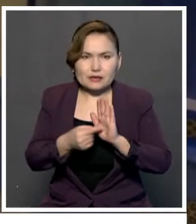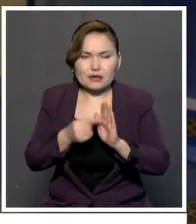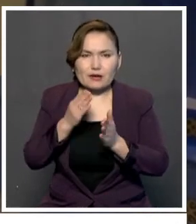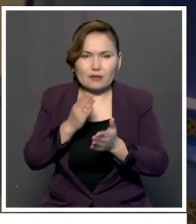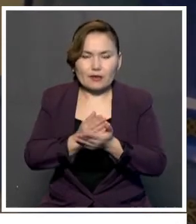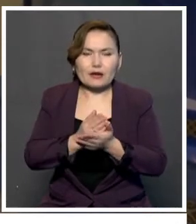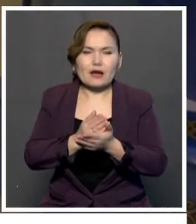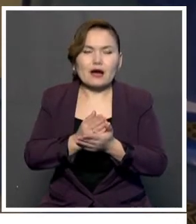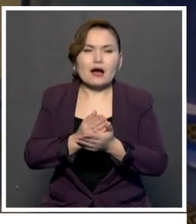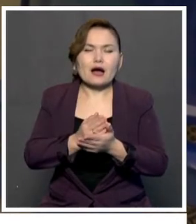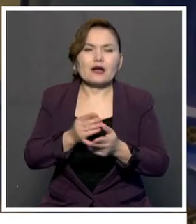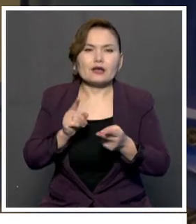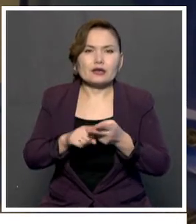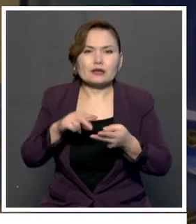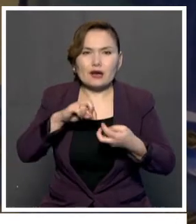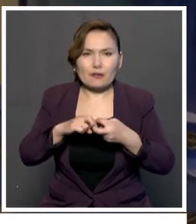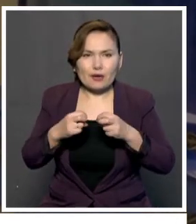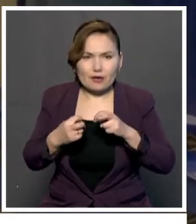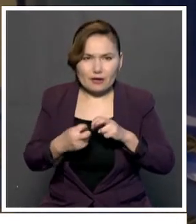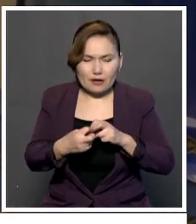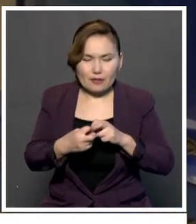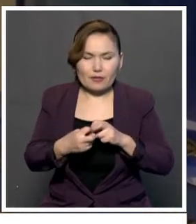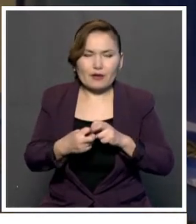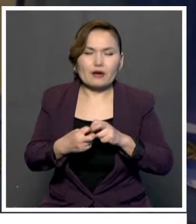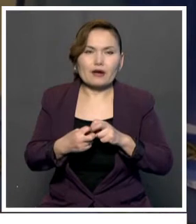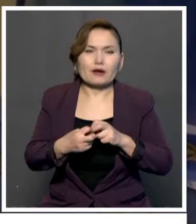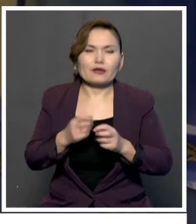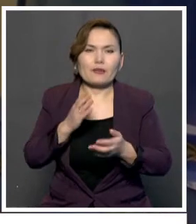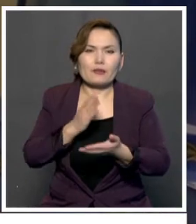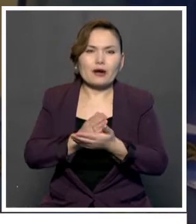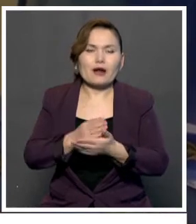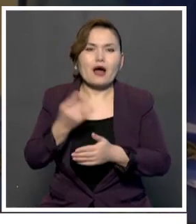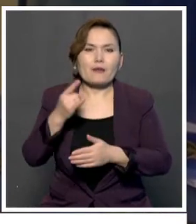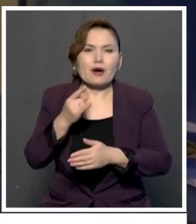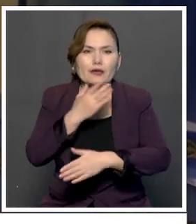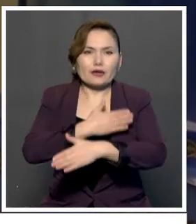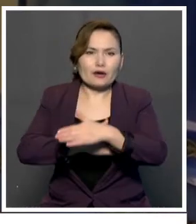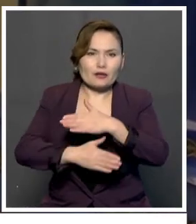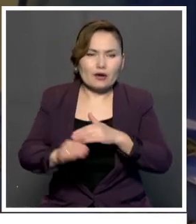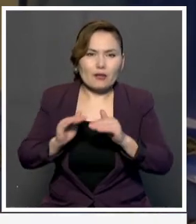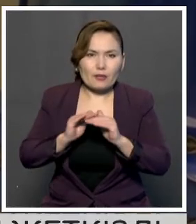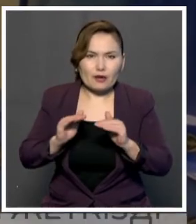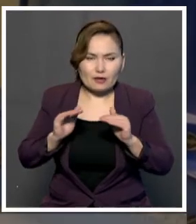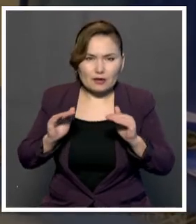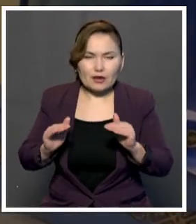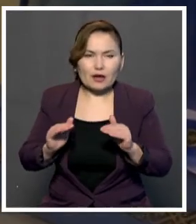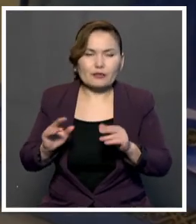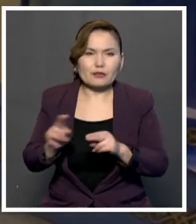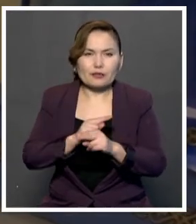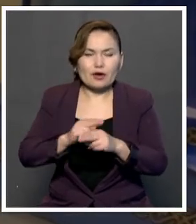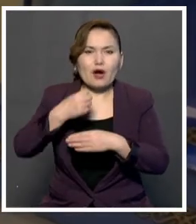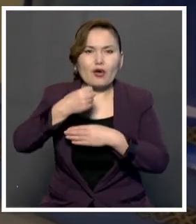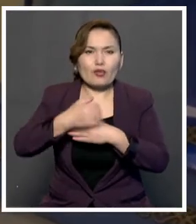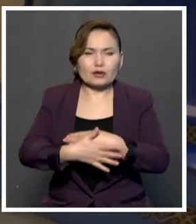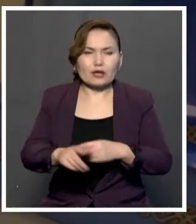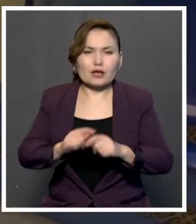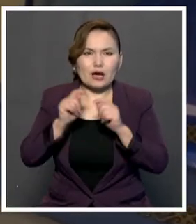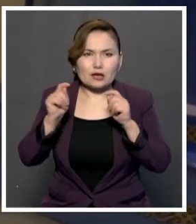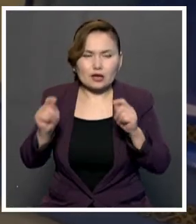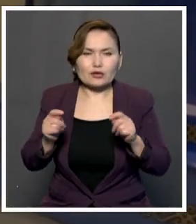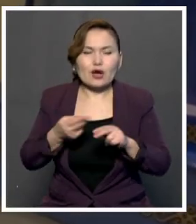бала мүгедек балаларға арнайы реабилитациялық 16 орталықтарды ашу. Бар